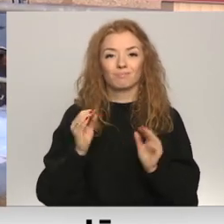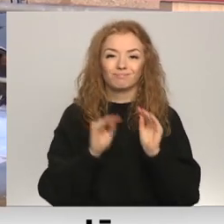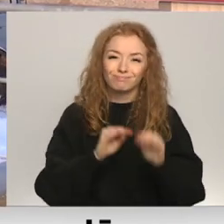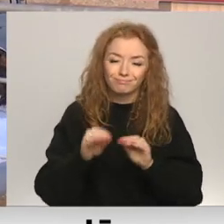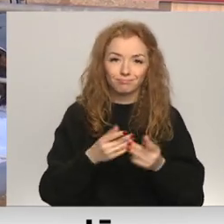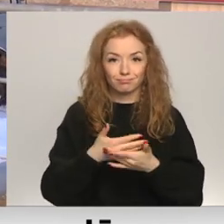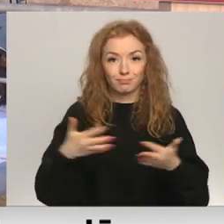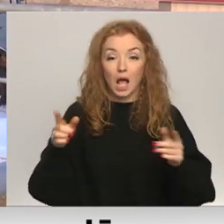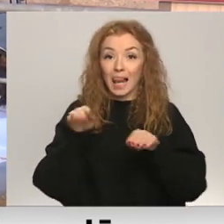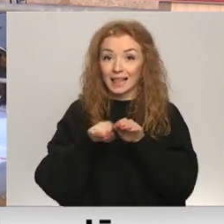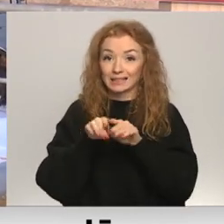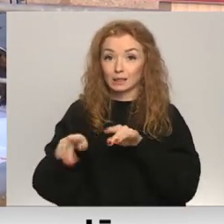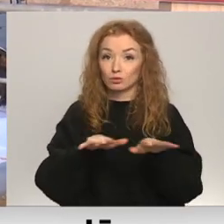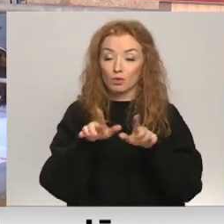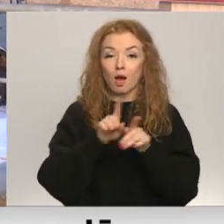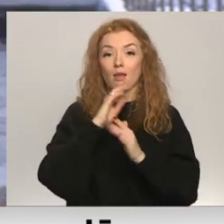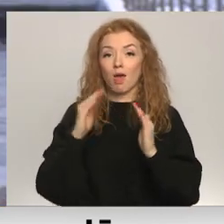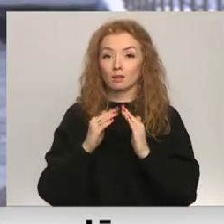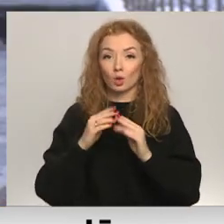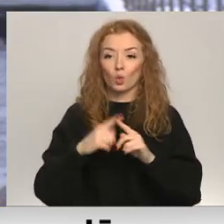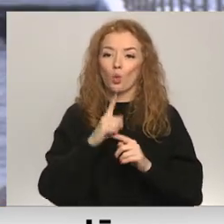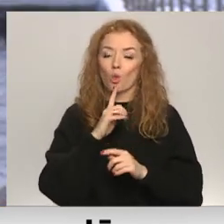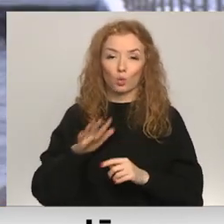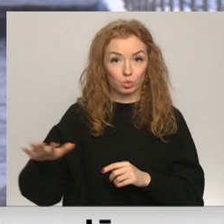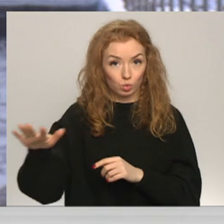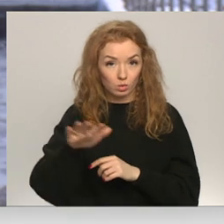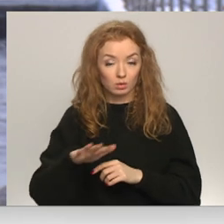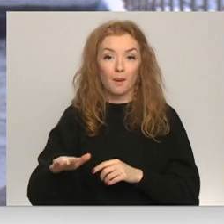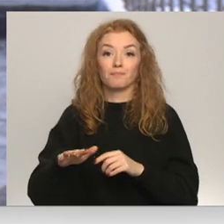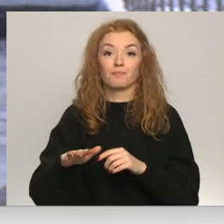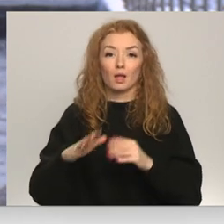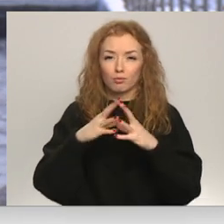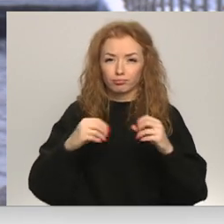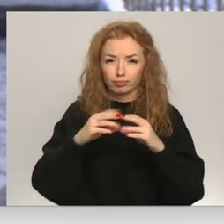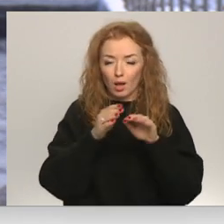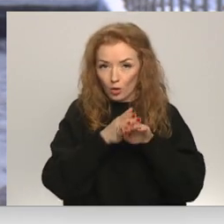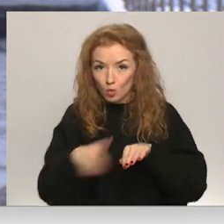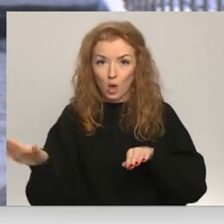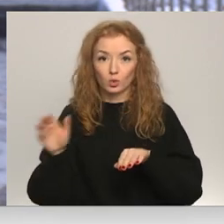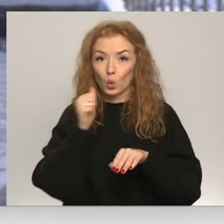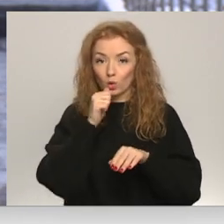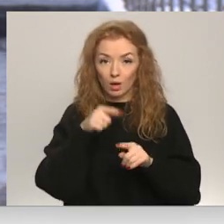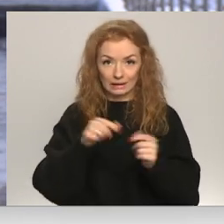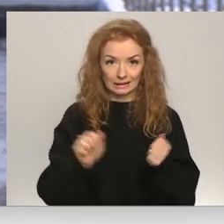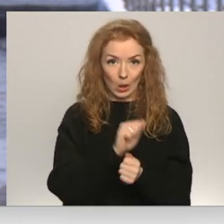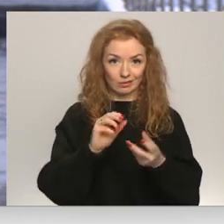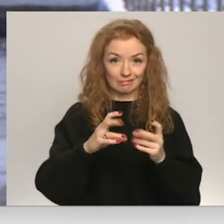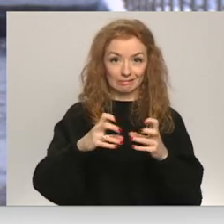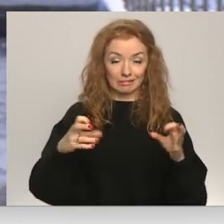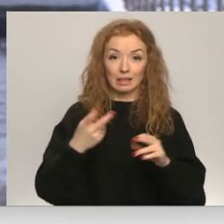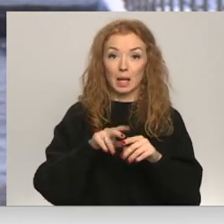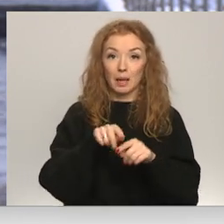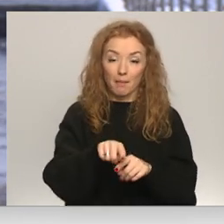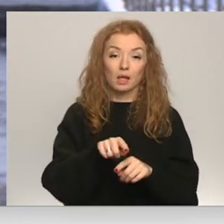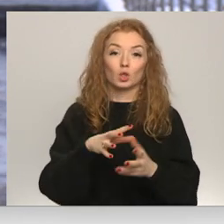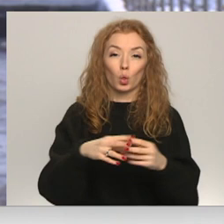tiek apsaimniekotas arī Rēzeknē un Ludzā. No viņam atdalīts ūdens, viņas jau ir praktiski sausas. Un tāpēc to dūņu